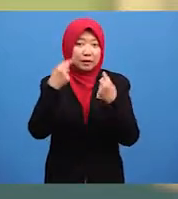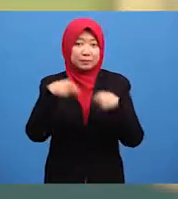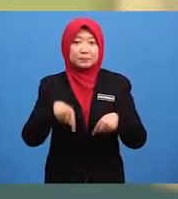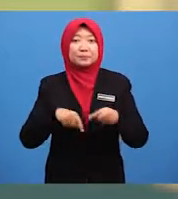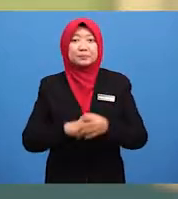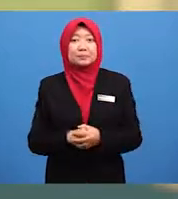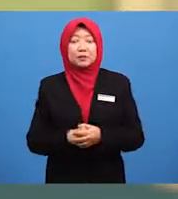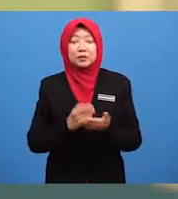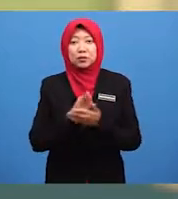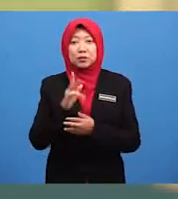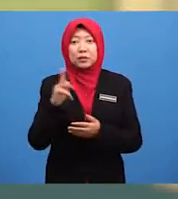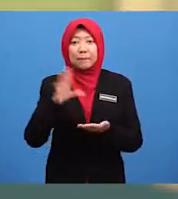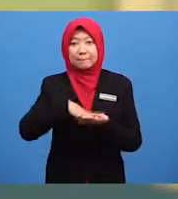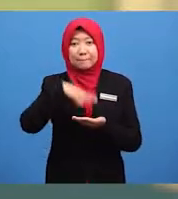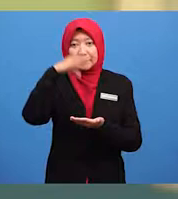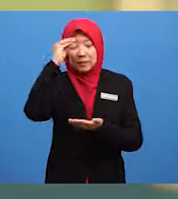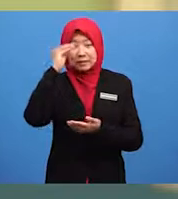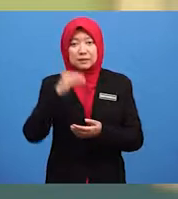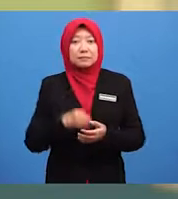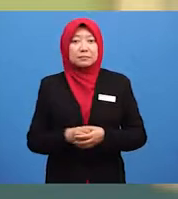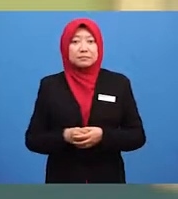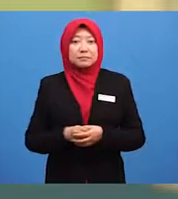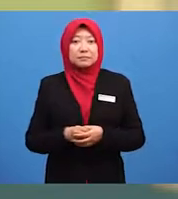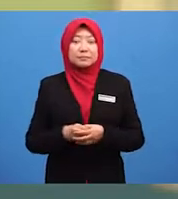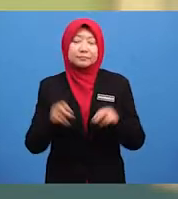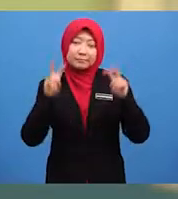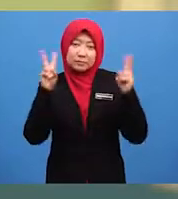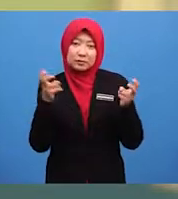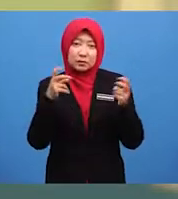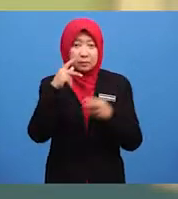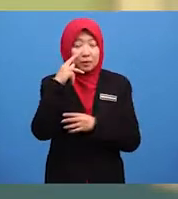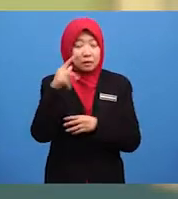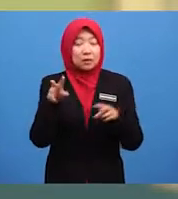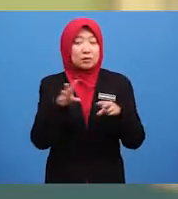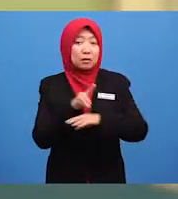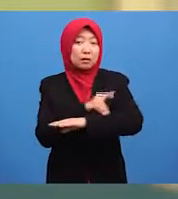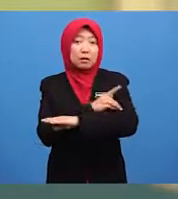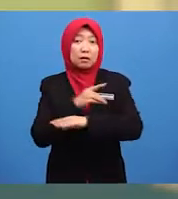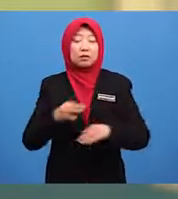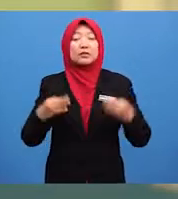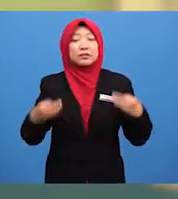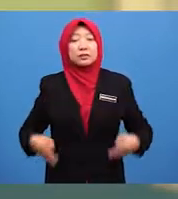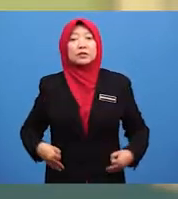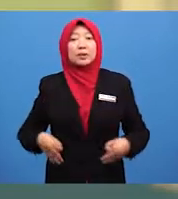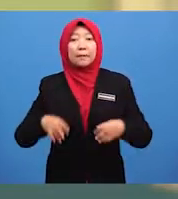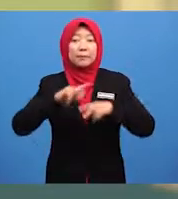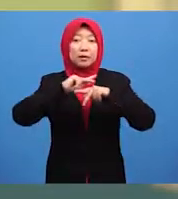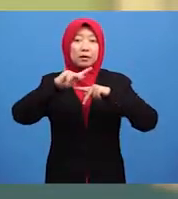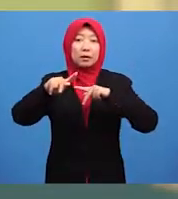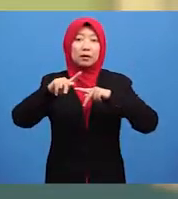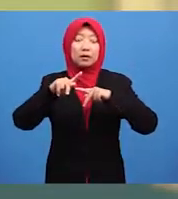teruskan pengajaran kita kali ini yang bertajuk Pandang Darat Fizikal Peringkat Aliran